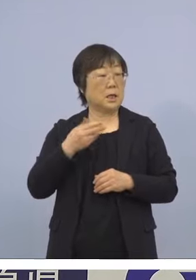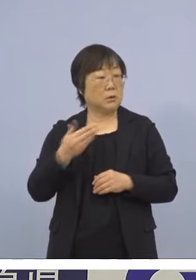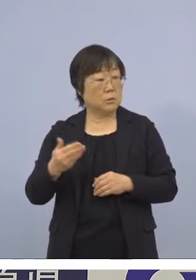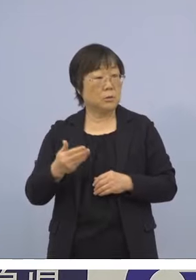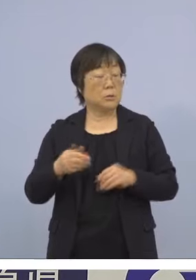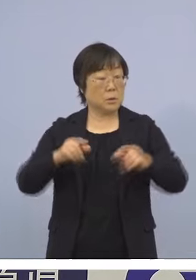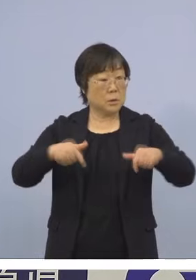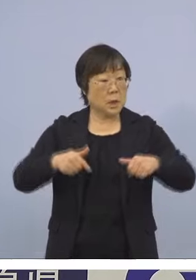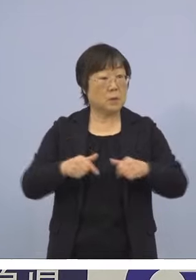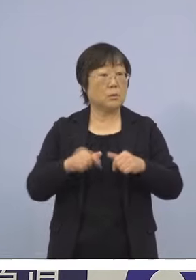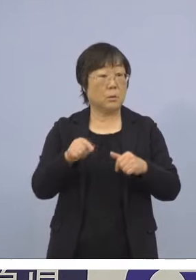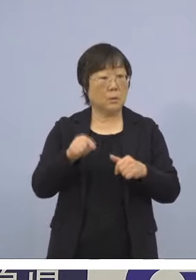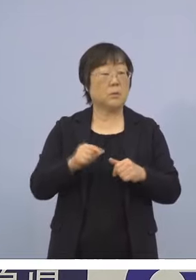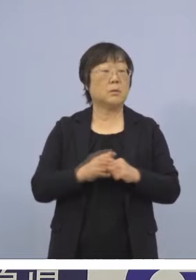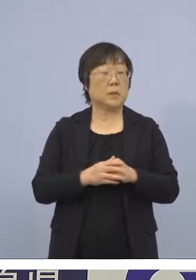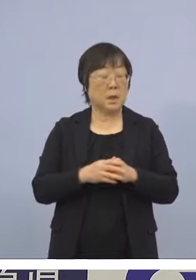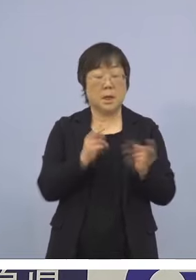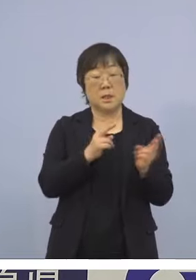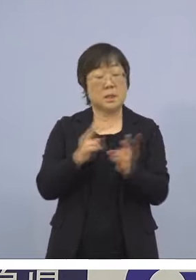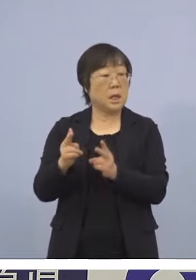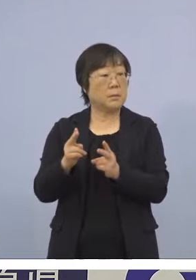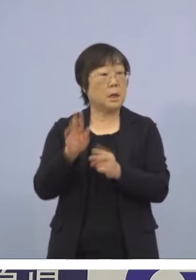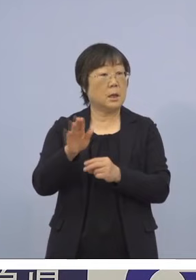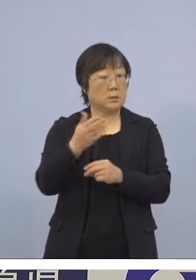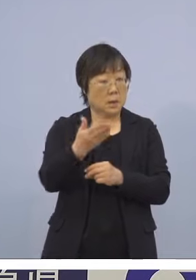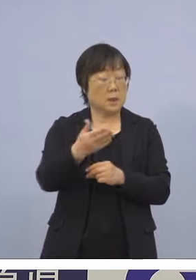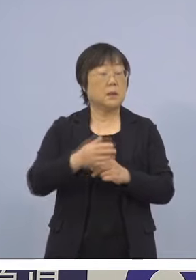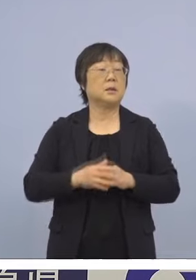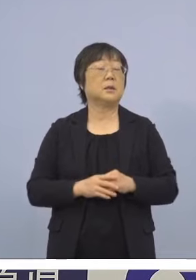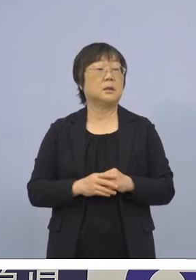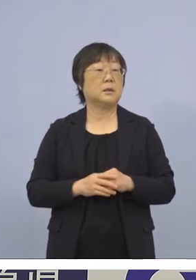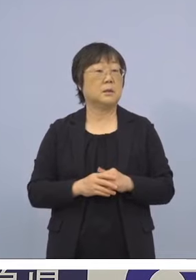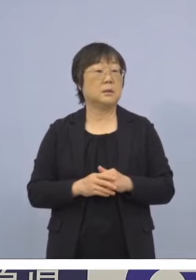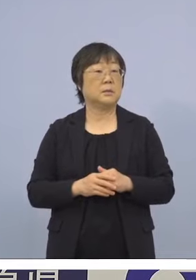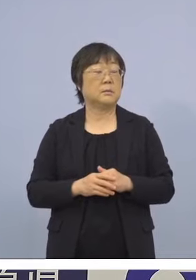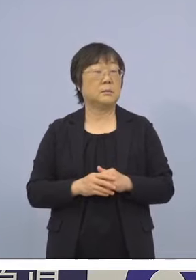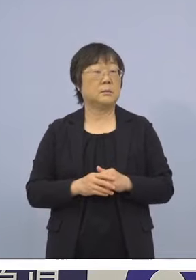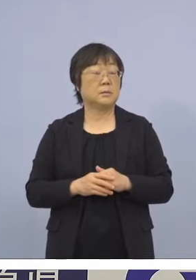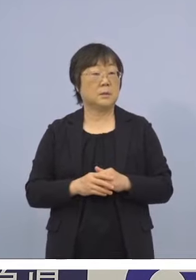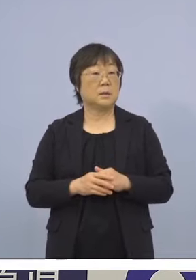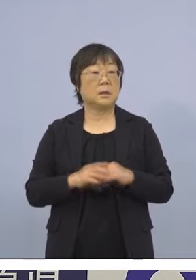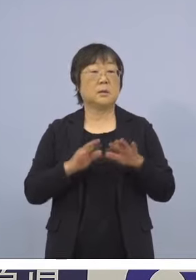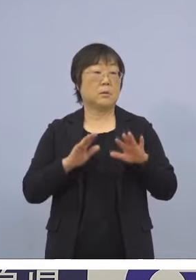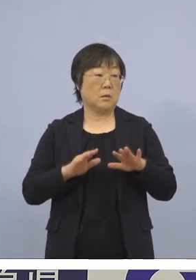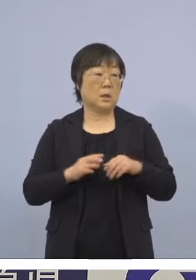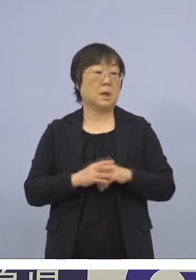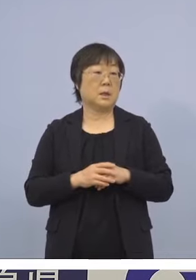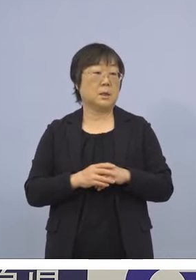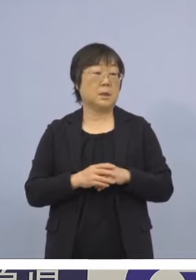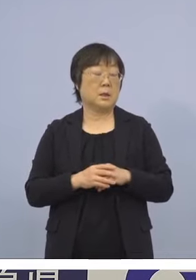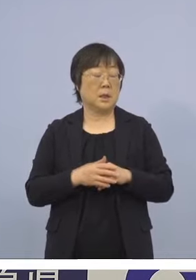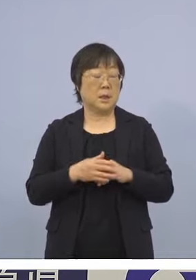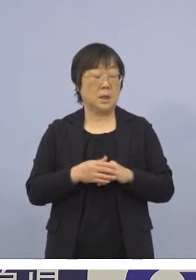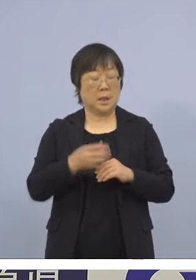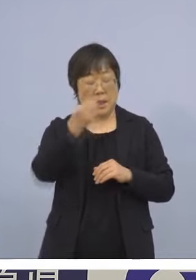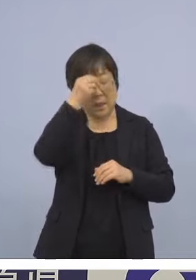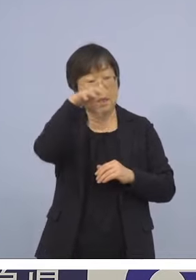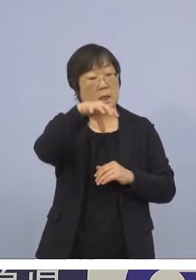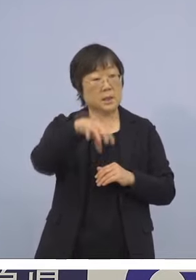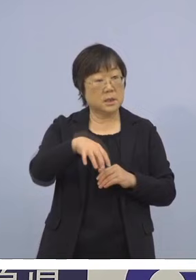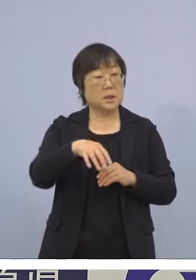と整備されているのか、そして今回1対1で活躍し